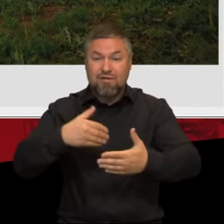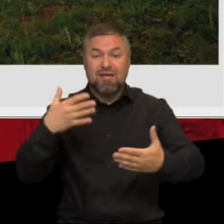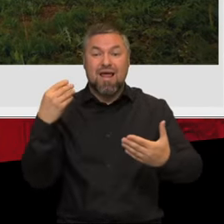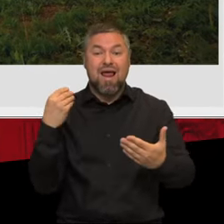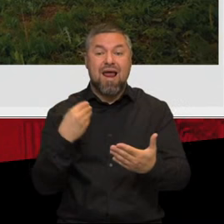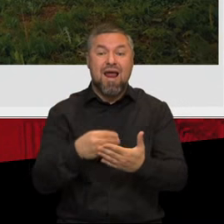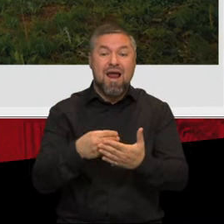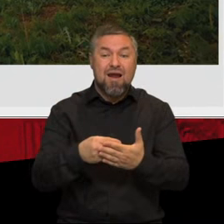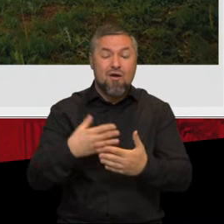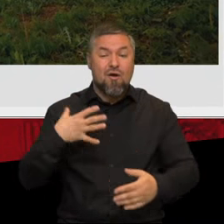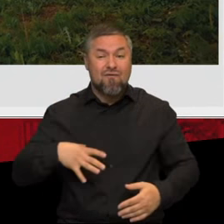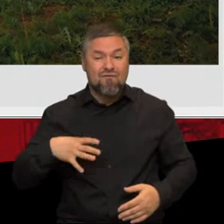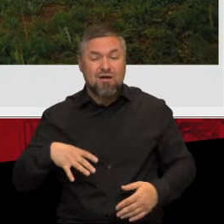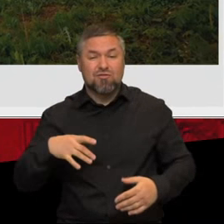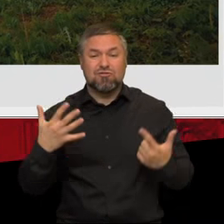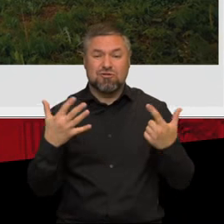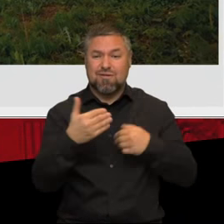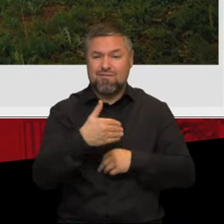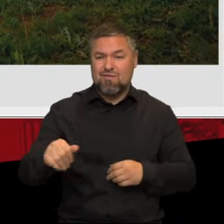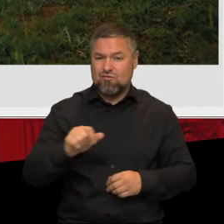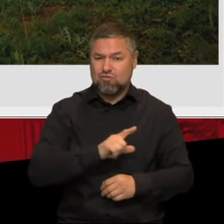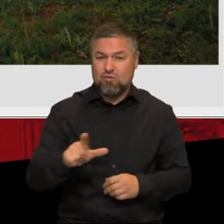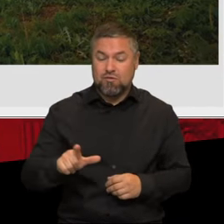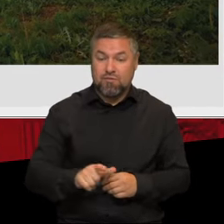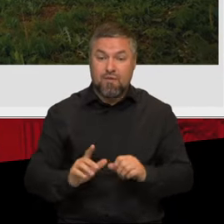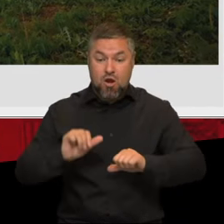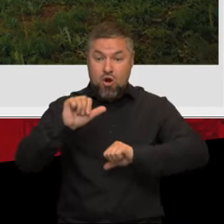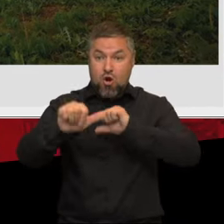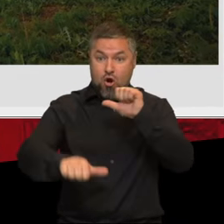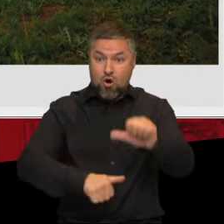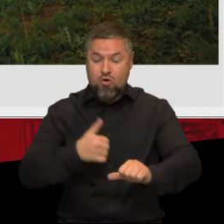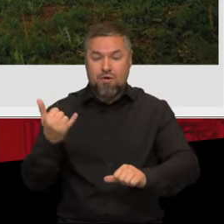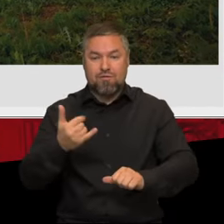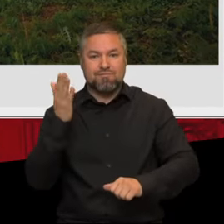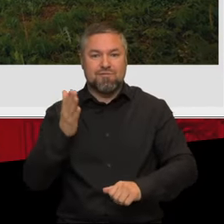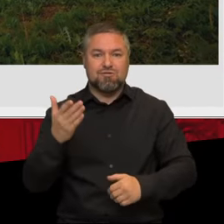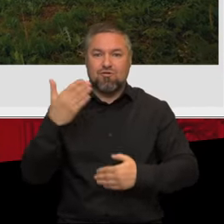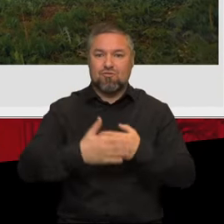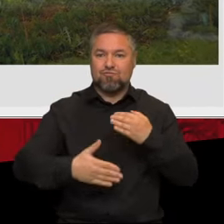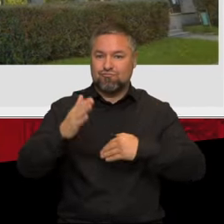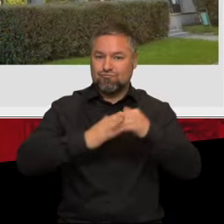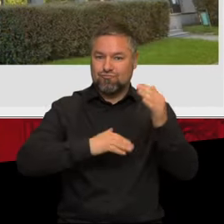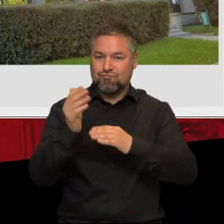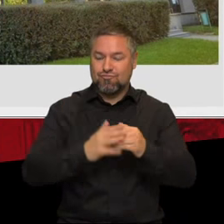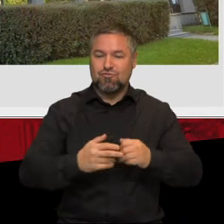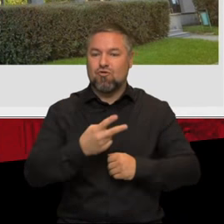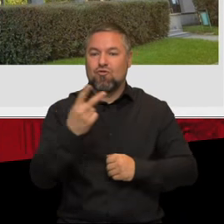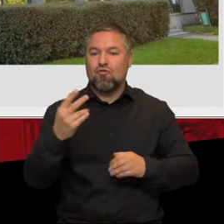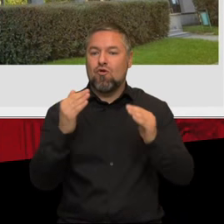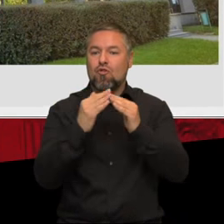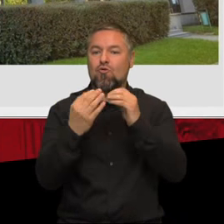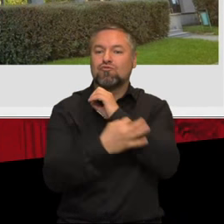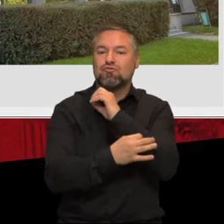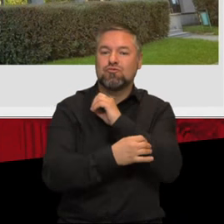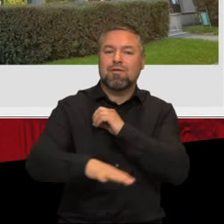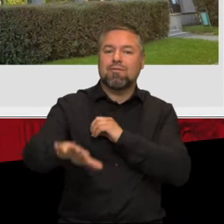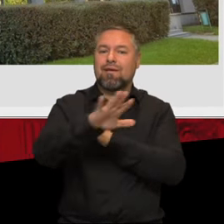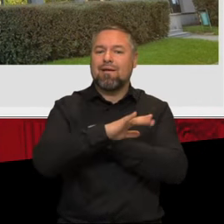tych prac to kolejne 7 milionów złotych. W przyszłym roku zakończy się również przebudowa drugiego domu studenta na osiedlu